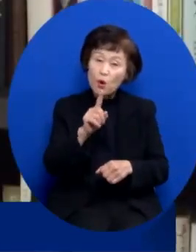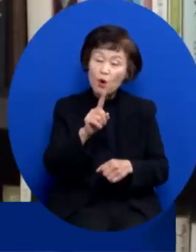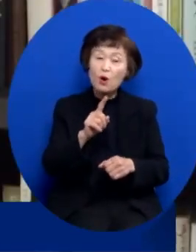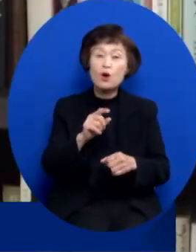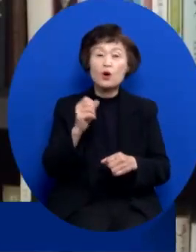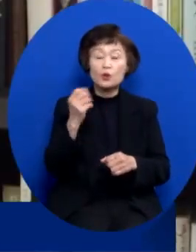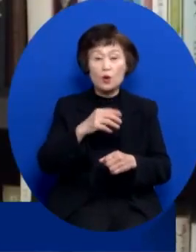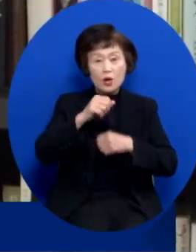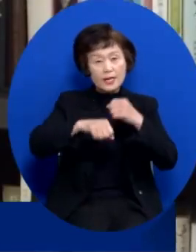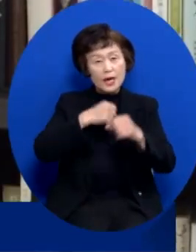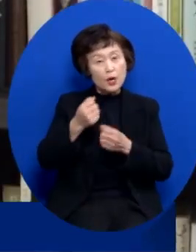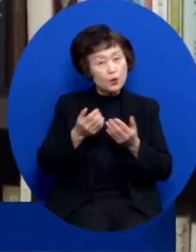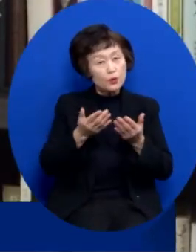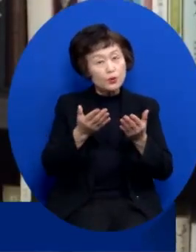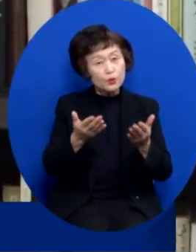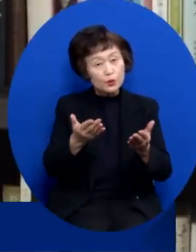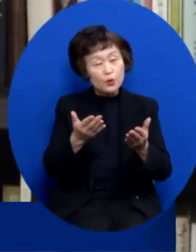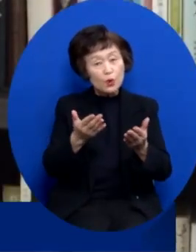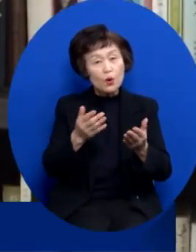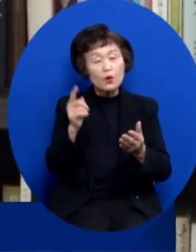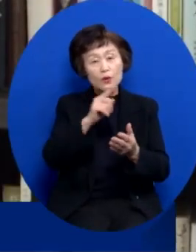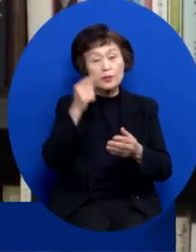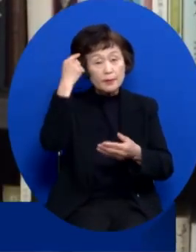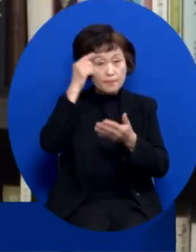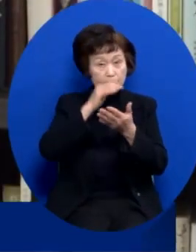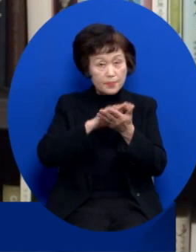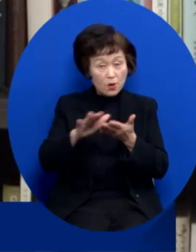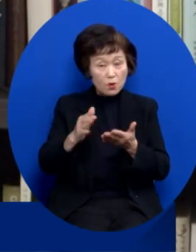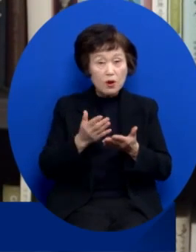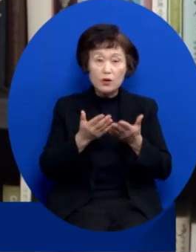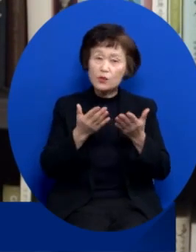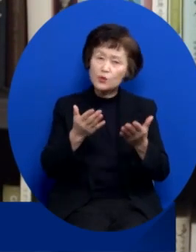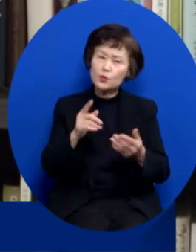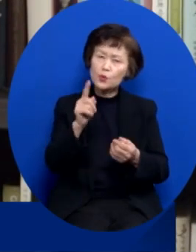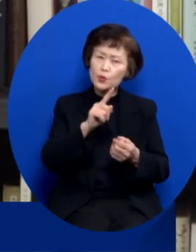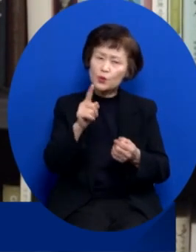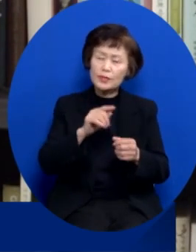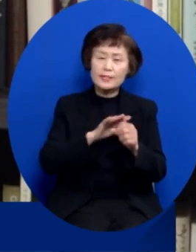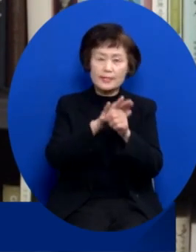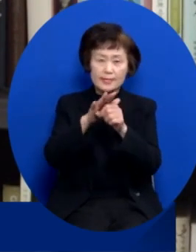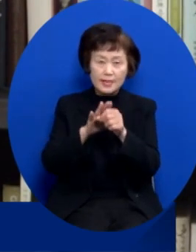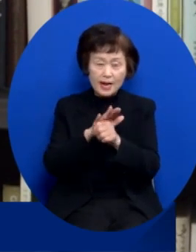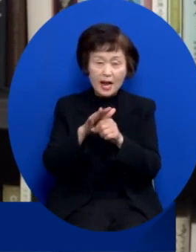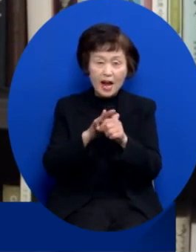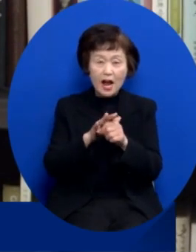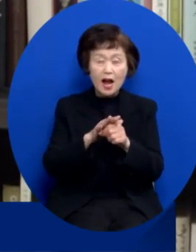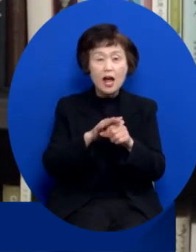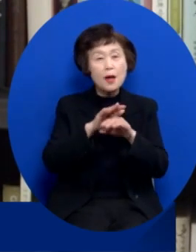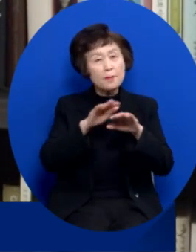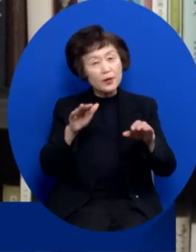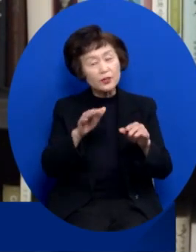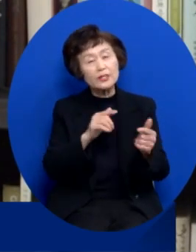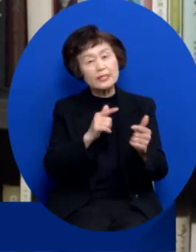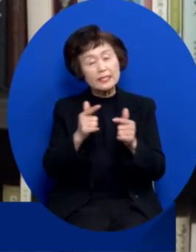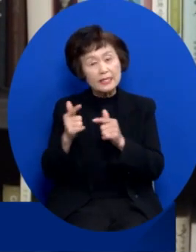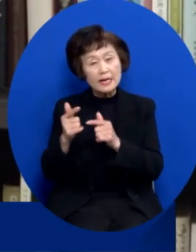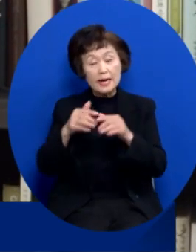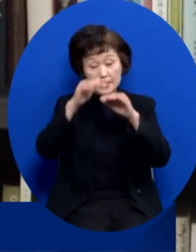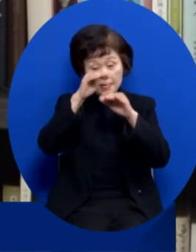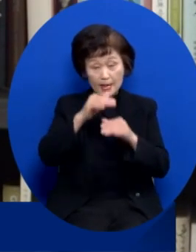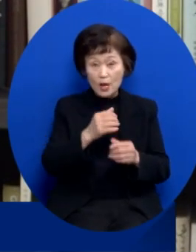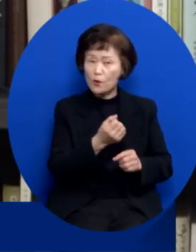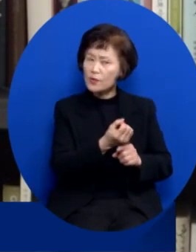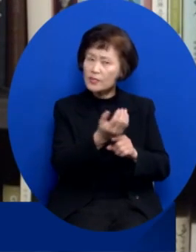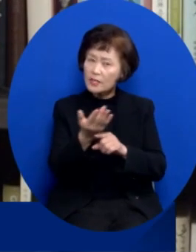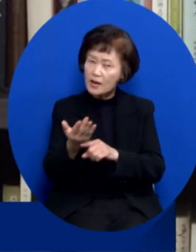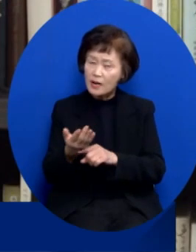어떤 자유를 주고 어떤 평화를 주고 어떠한 사랑과 또 평등한 그런 메시지를 줄까?